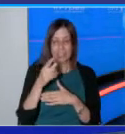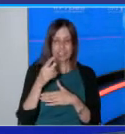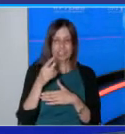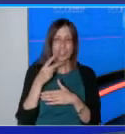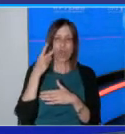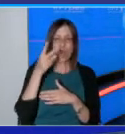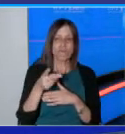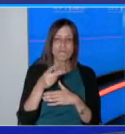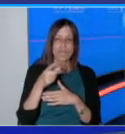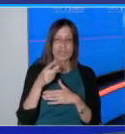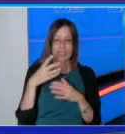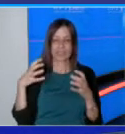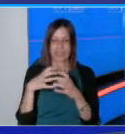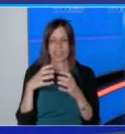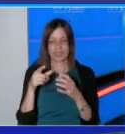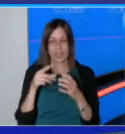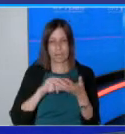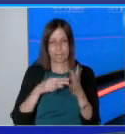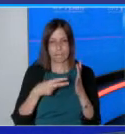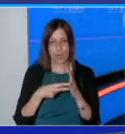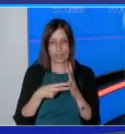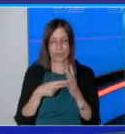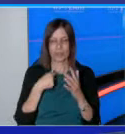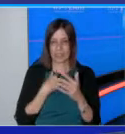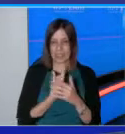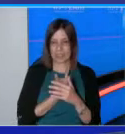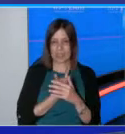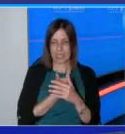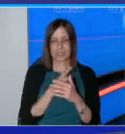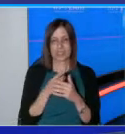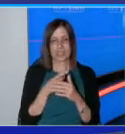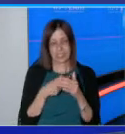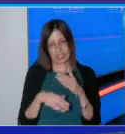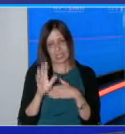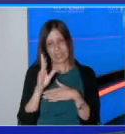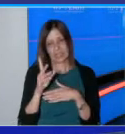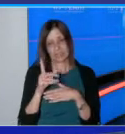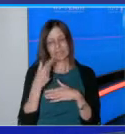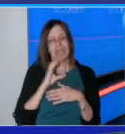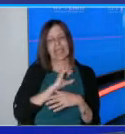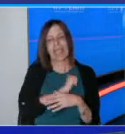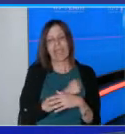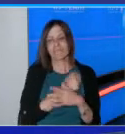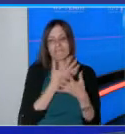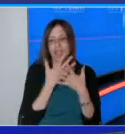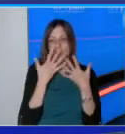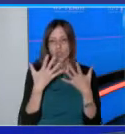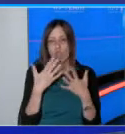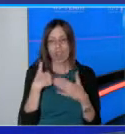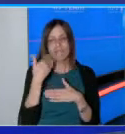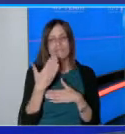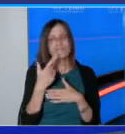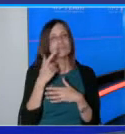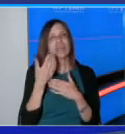והפוליטי? תראה, אנחנו, אני למשל יצאתי באמת מתוך כאב עמוק לפני